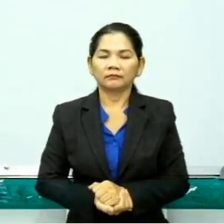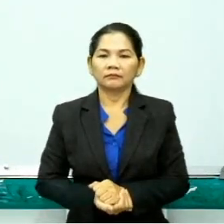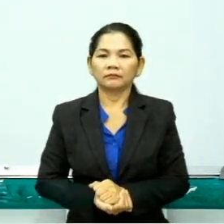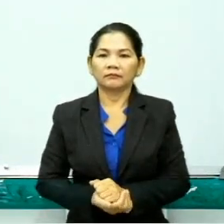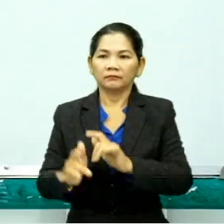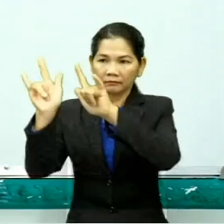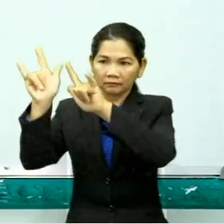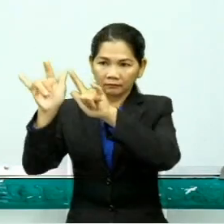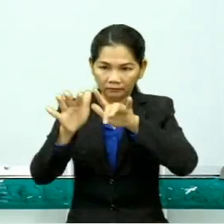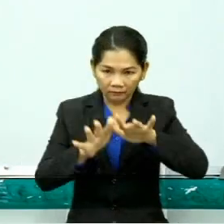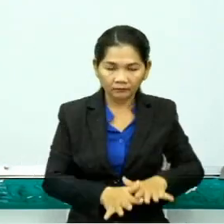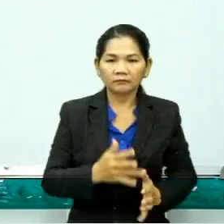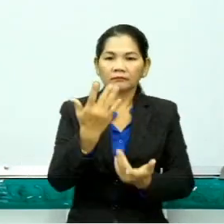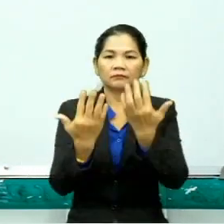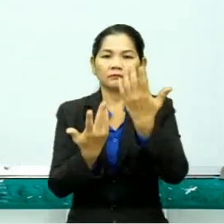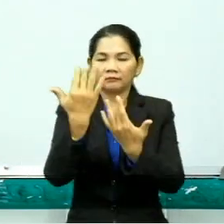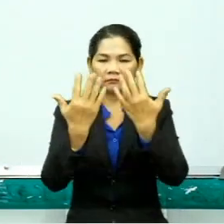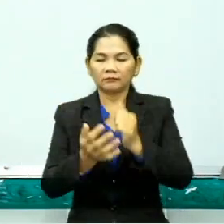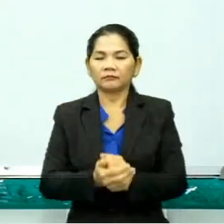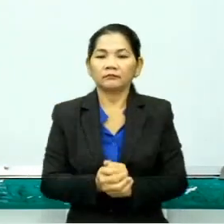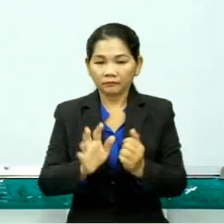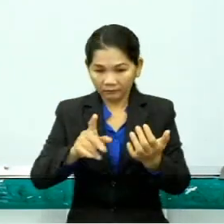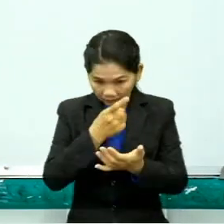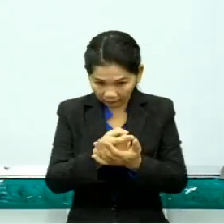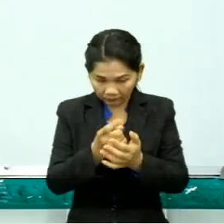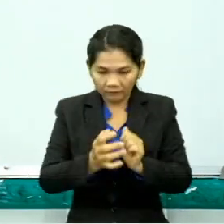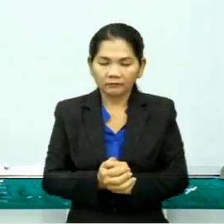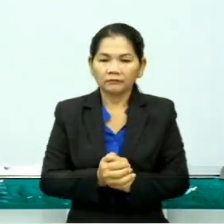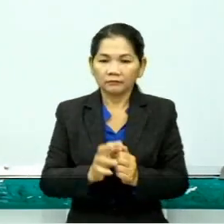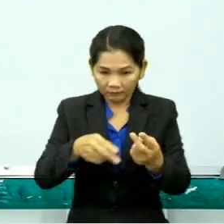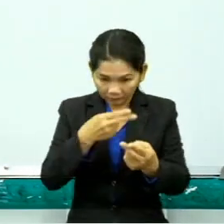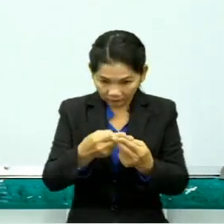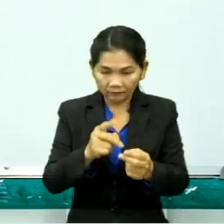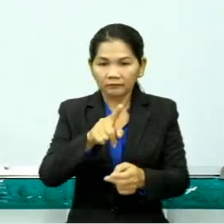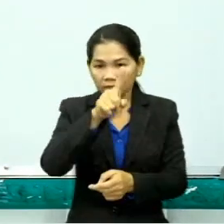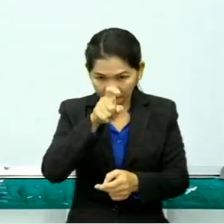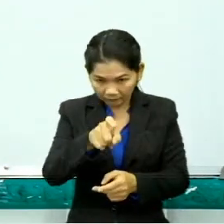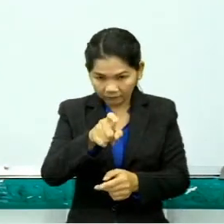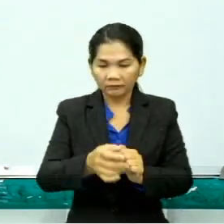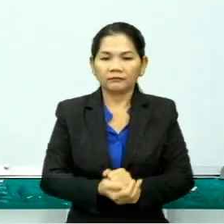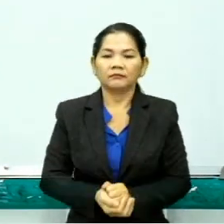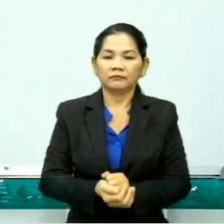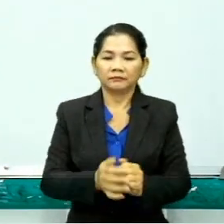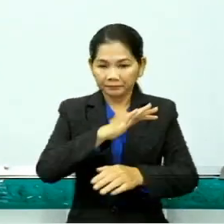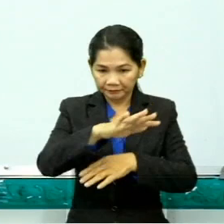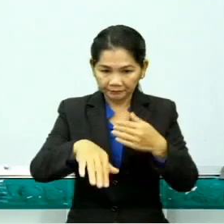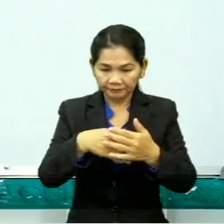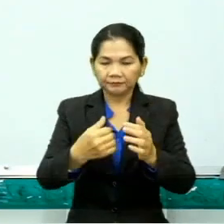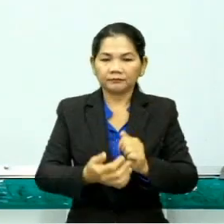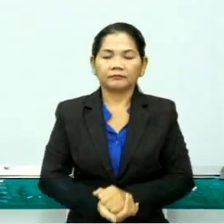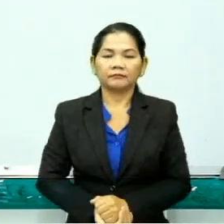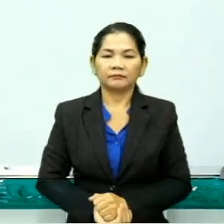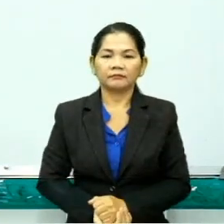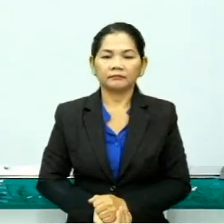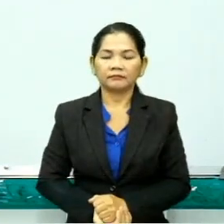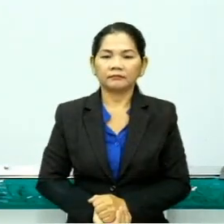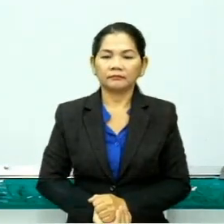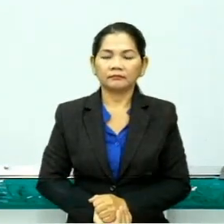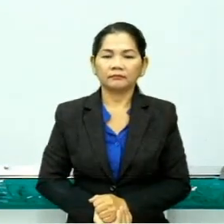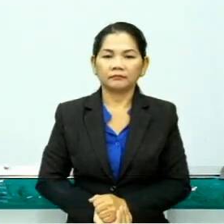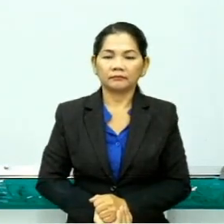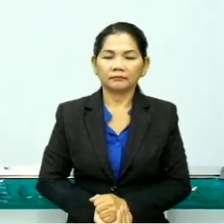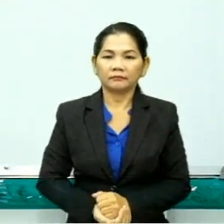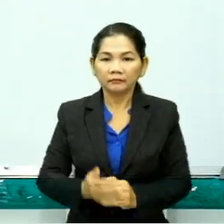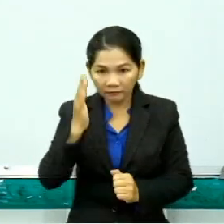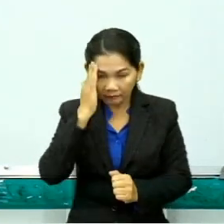là con chà ở con con tặng ác này chà con mang cho rún chà chlai xung nuôi cho mùi nhạc rù tặng ác này là con chà dâng